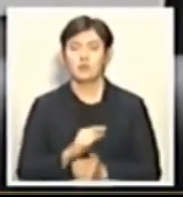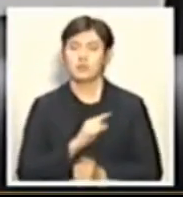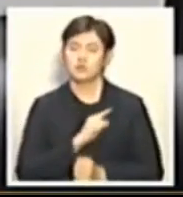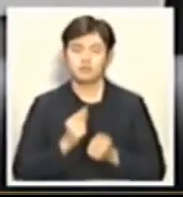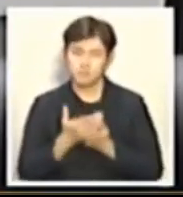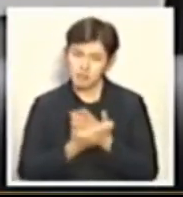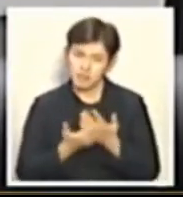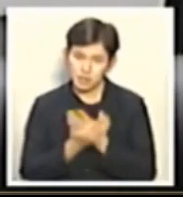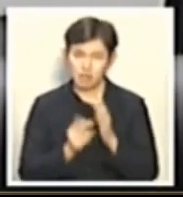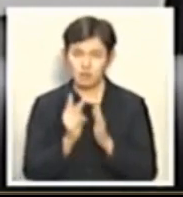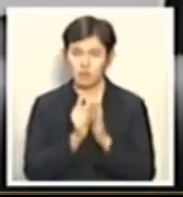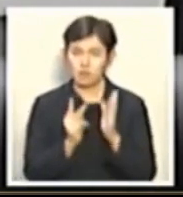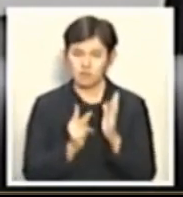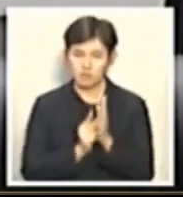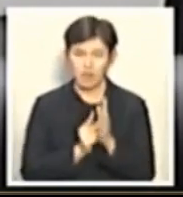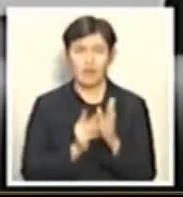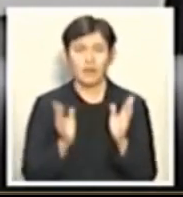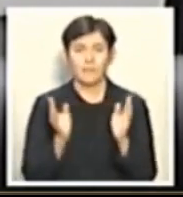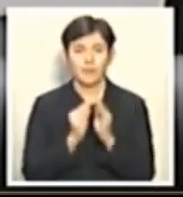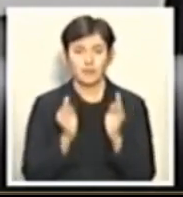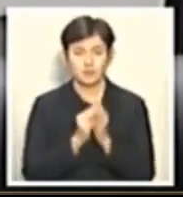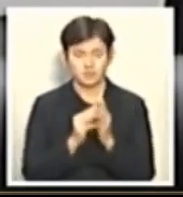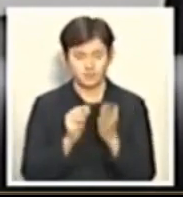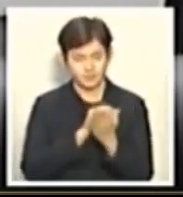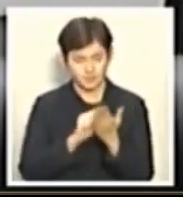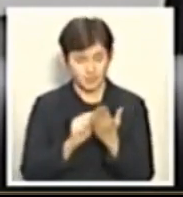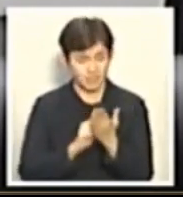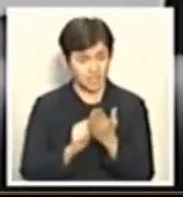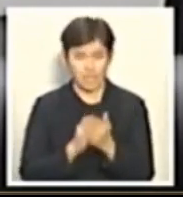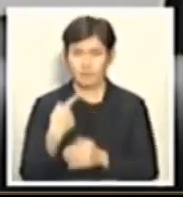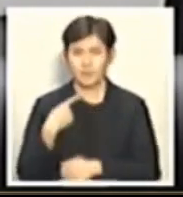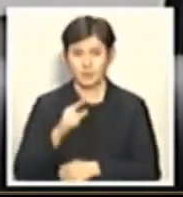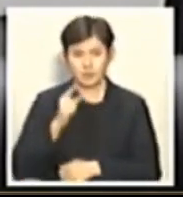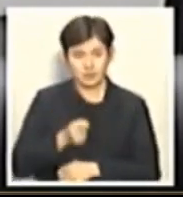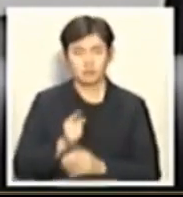างข้อบังคับการประชุมของรัฐสภาเพื่อให้เกิดประโยชน์อย่างแท้จริงครับขอบพระคุณครับท่านประธานครับ